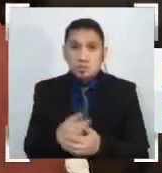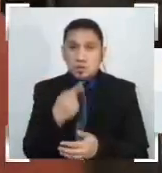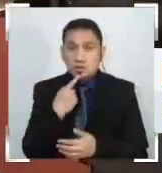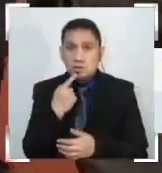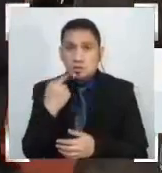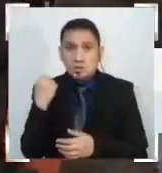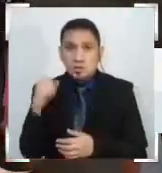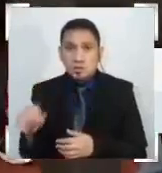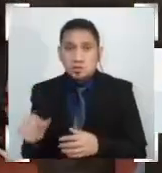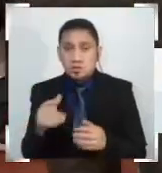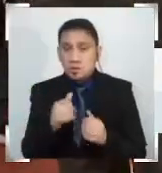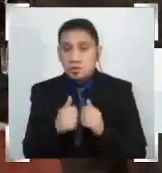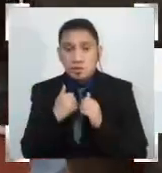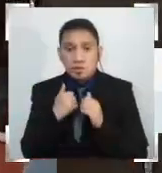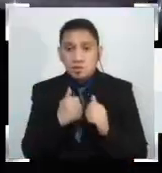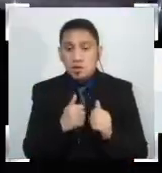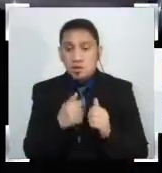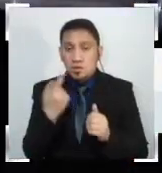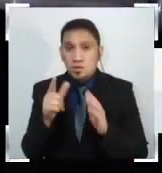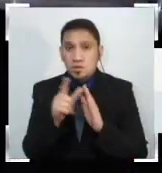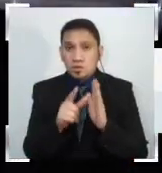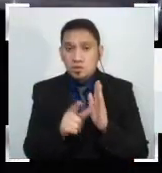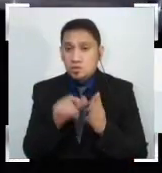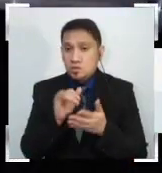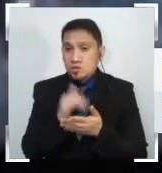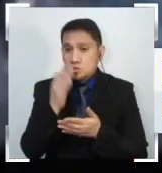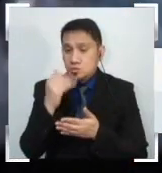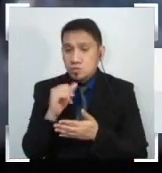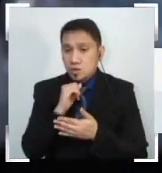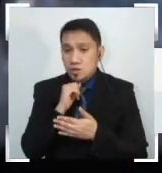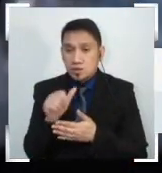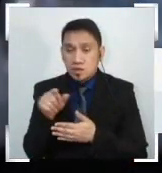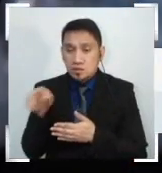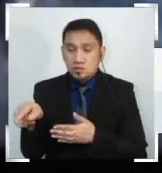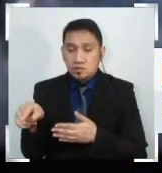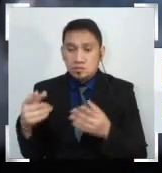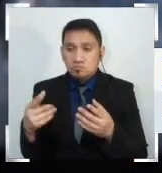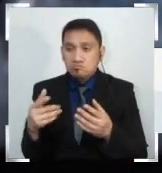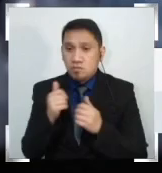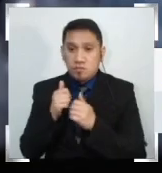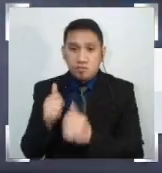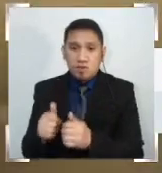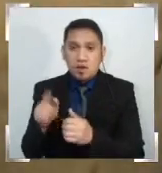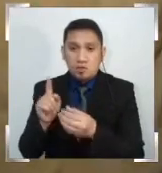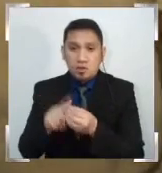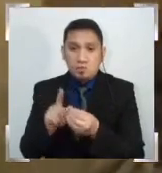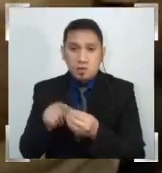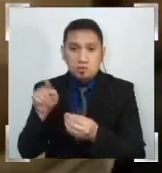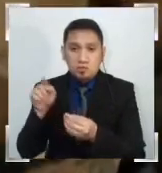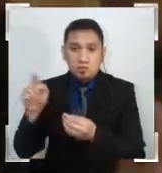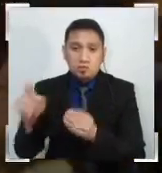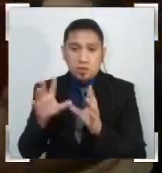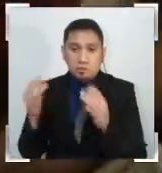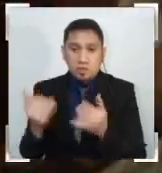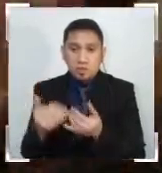ang batas kaya hindi raw umubra ang hinihinging presyo ng supplier para sa mga hiringgilya.